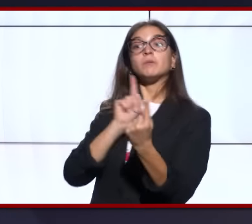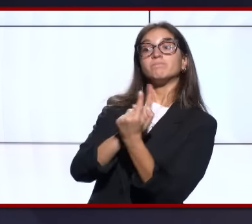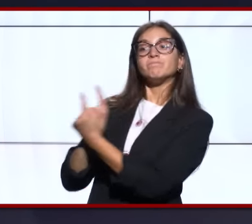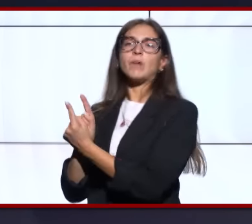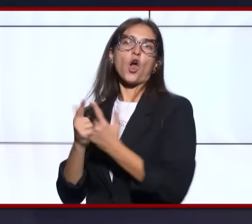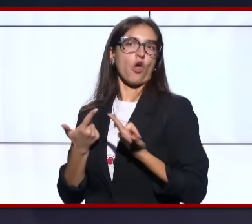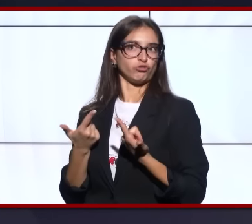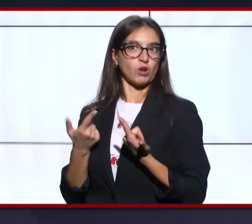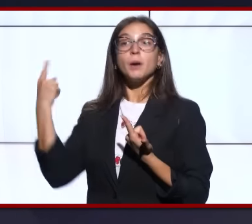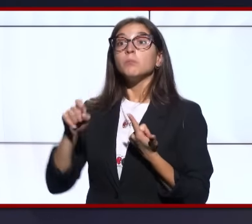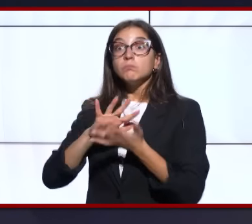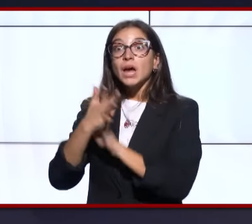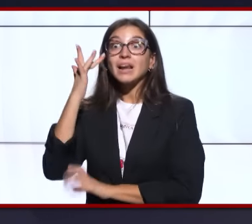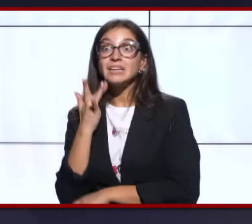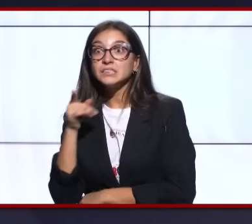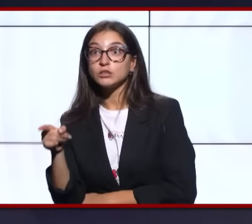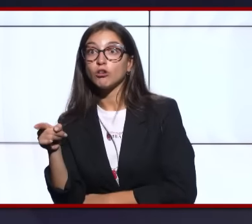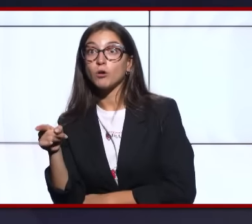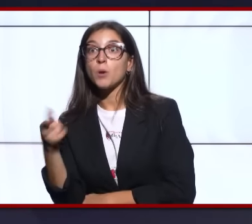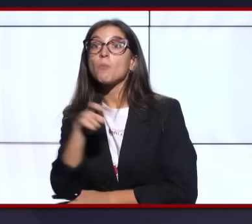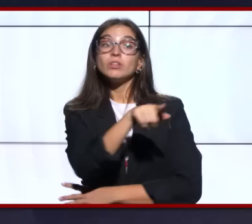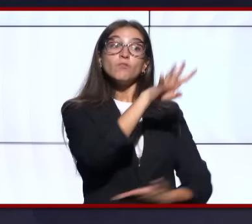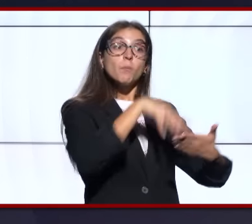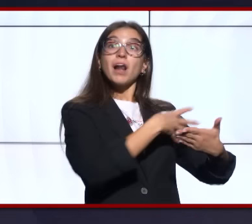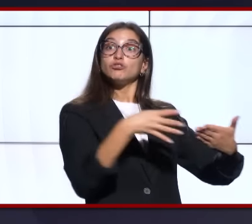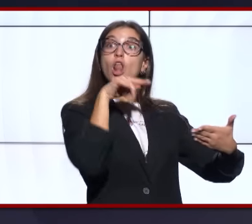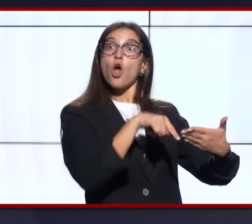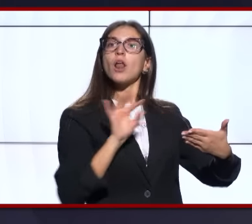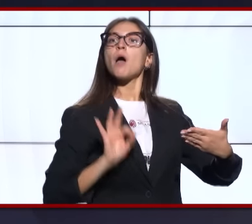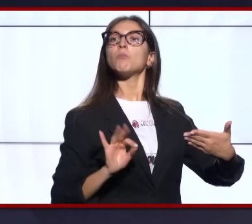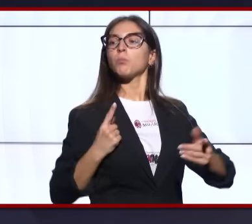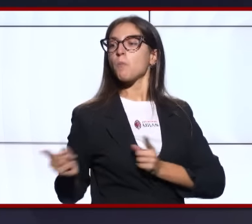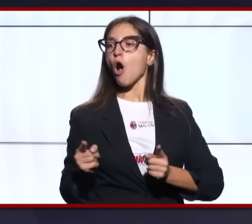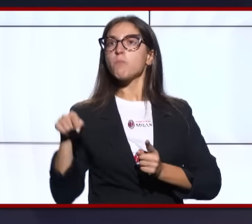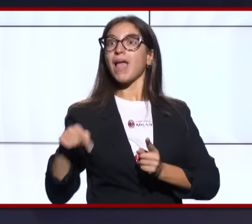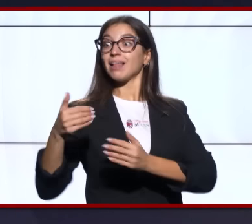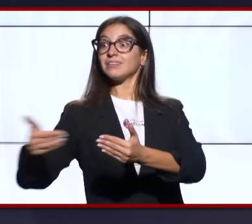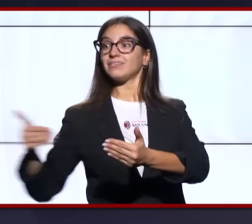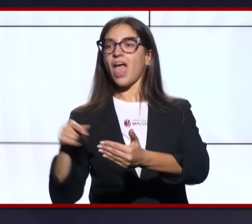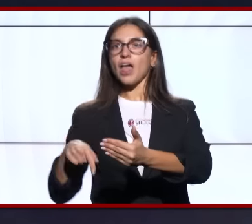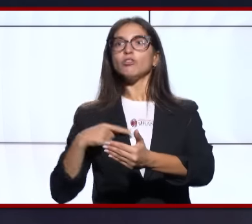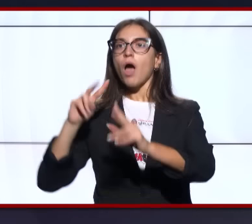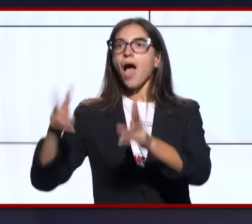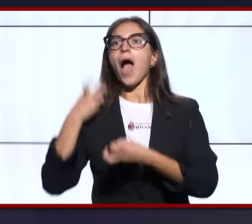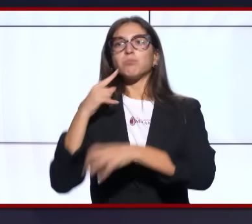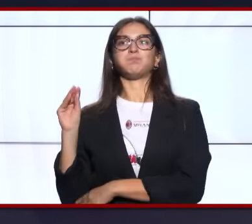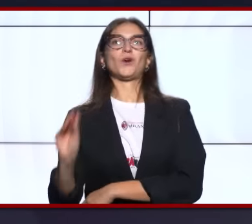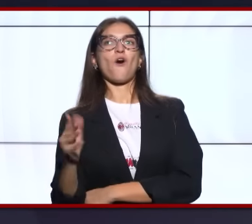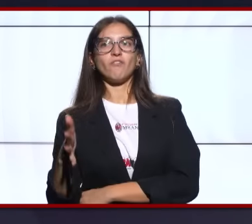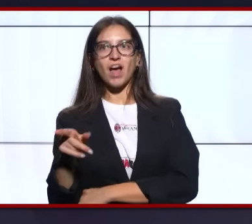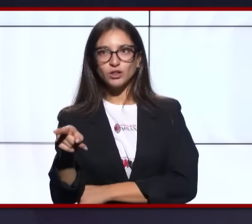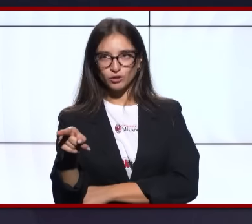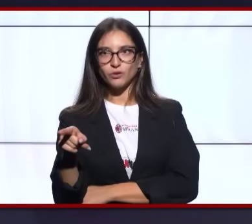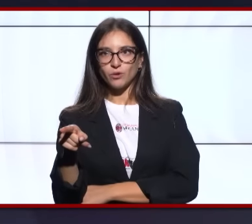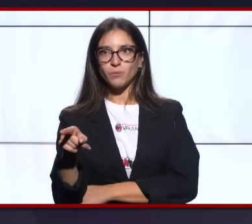dopo quello che Barcellona ha fatto è fatto gol in questi Momo in questi momento e